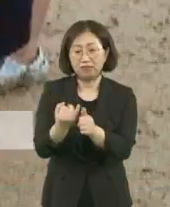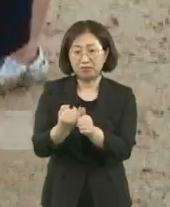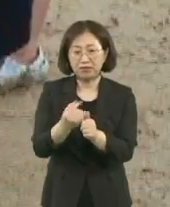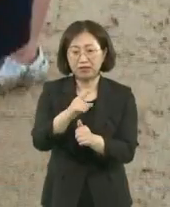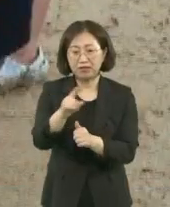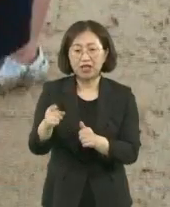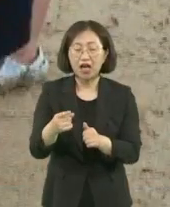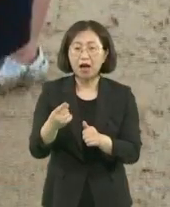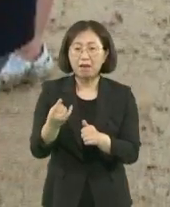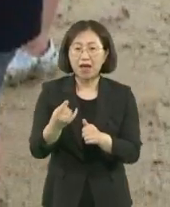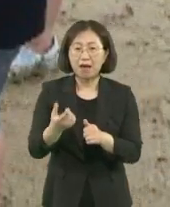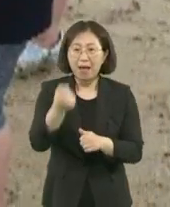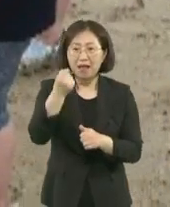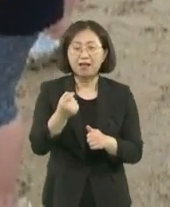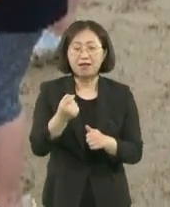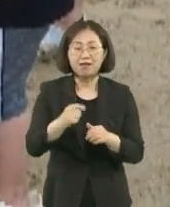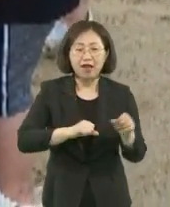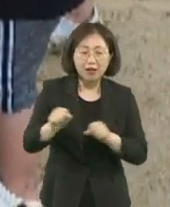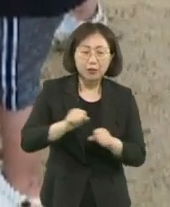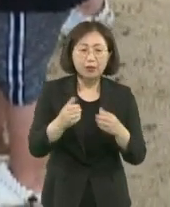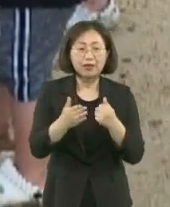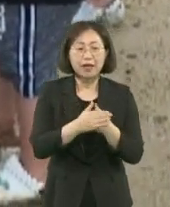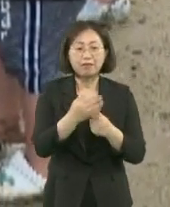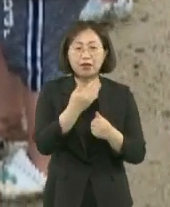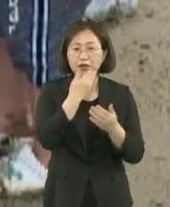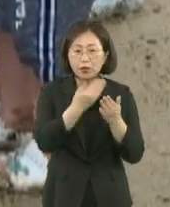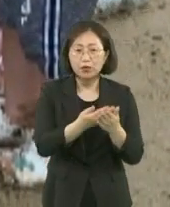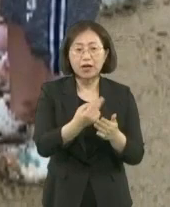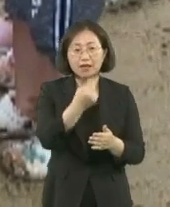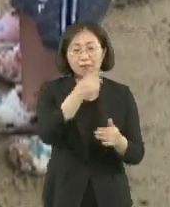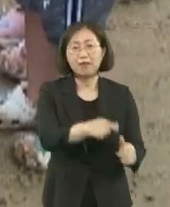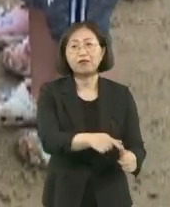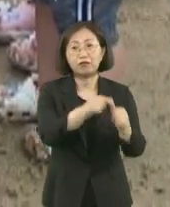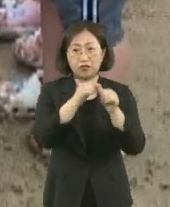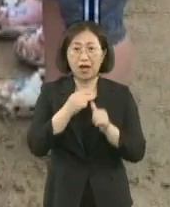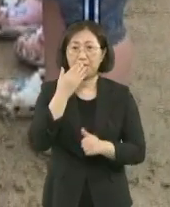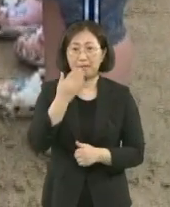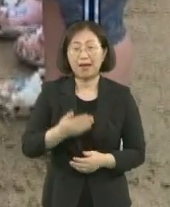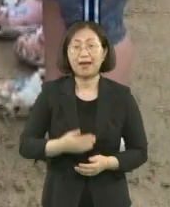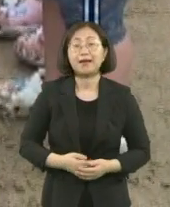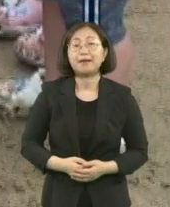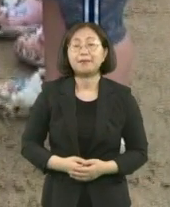재빠른 대처 덕분에 소중한 생명을 구할 수 있었습니다. TJB 김철진입니다.